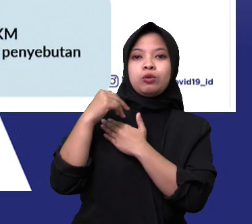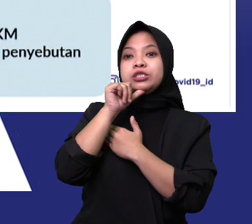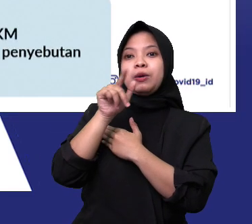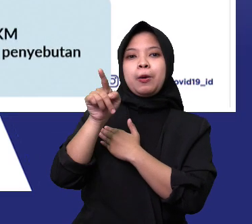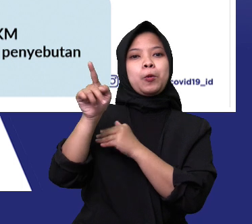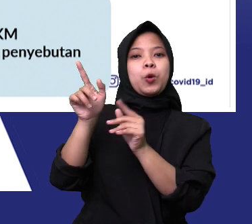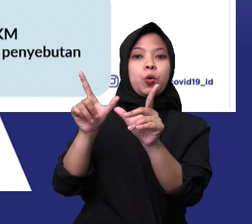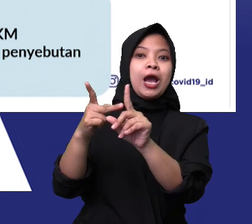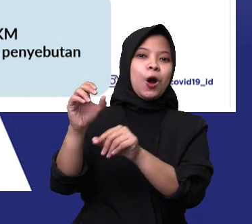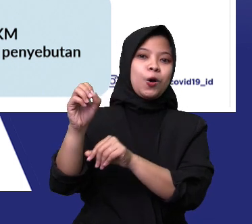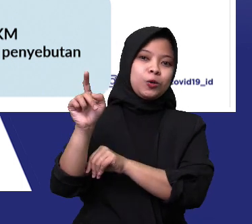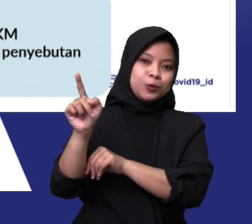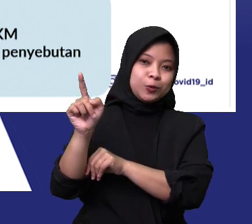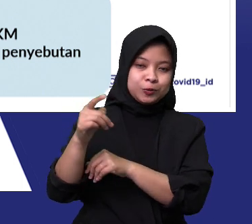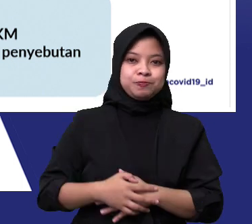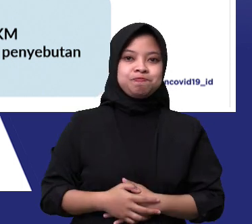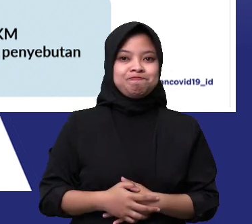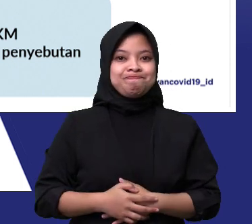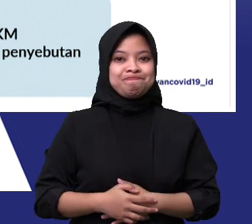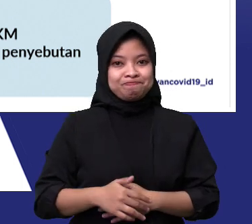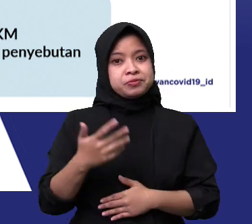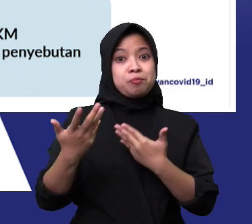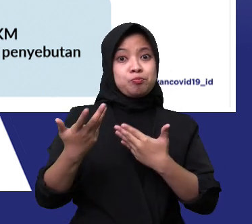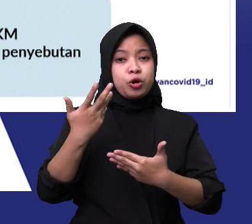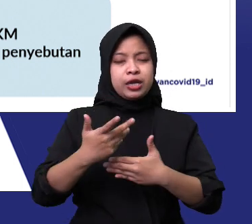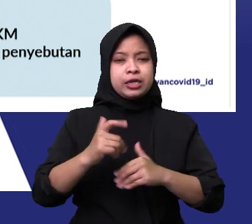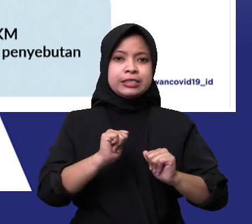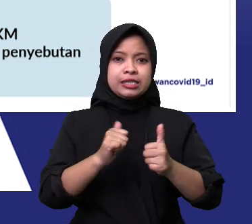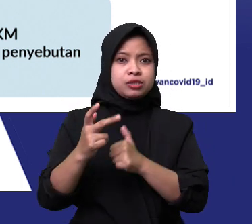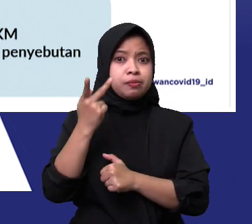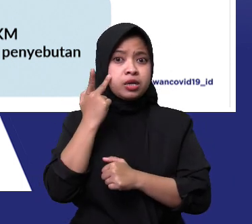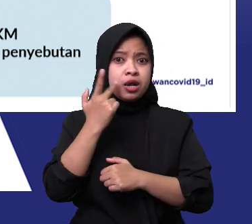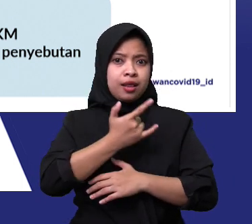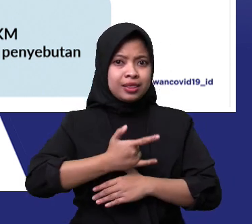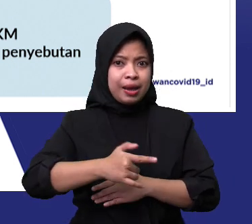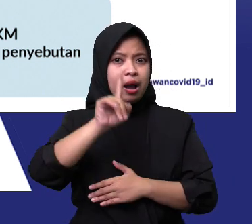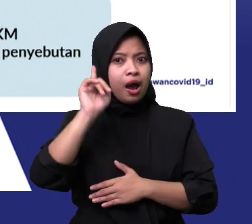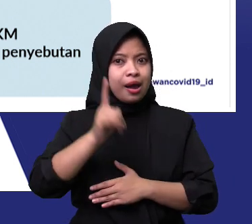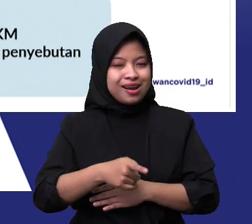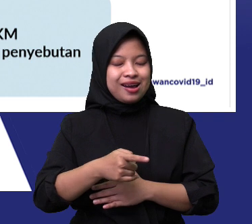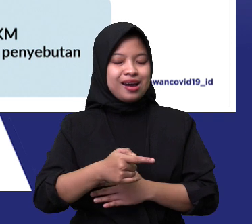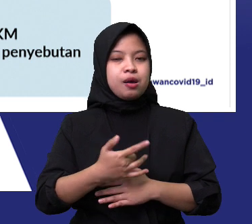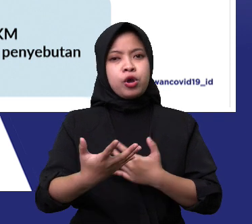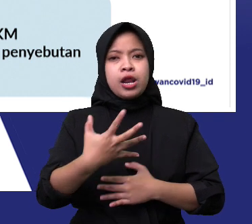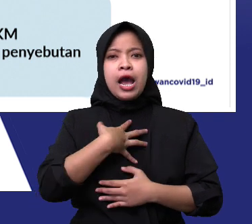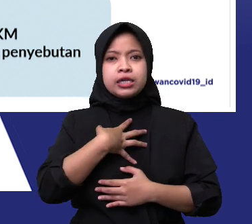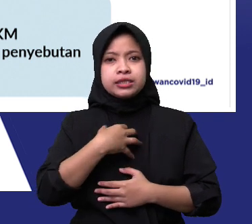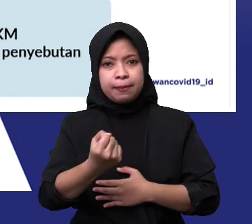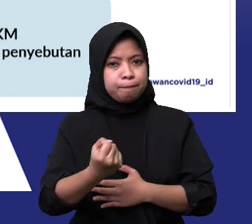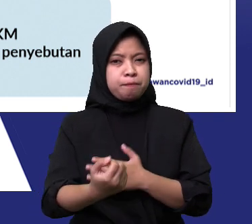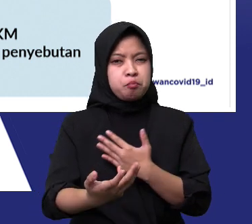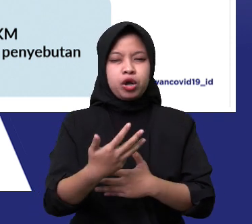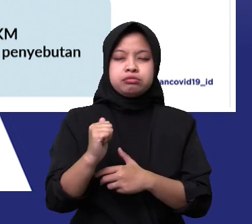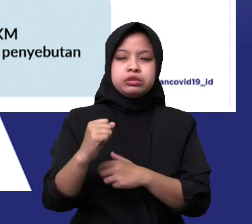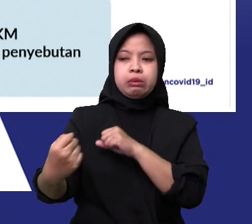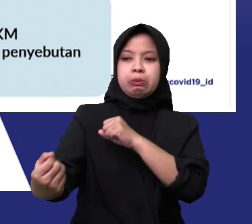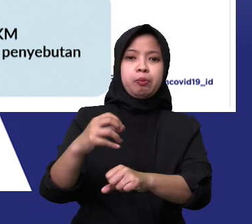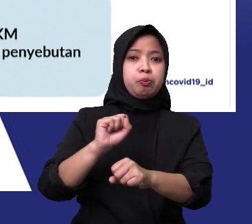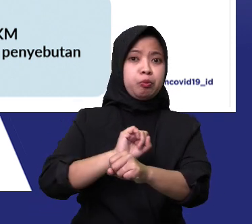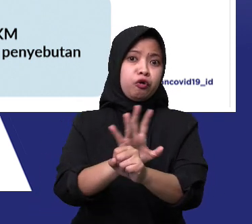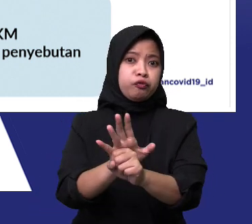WHO. Walau pengendalian dan kesiapsiagaan terus kita lakukan dengan ancaman penularan COVID-19 yang